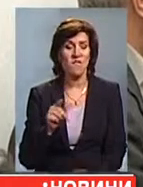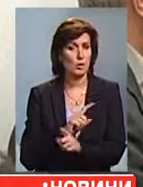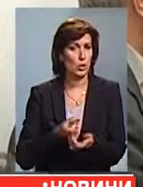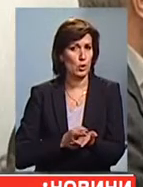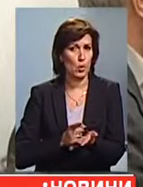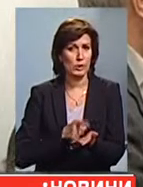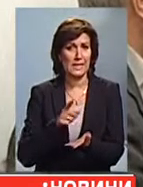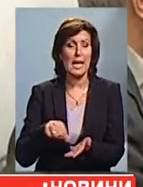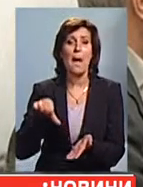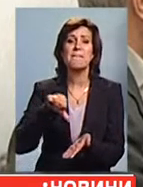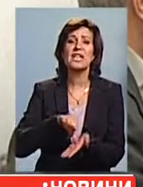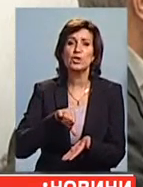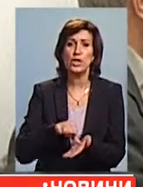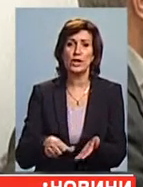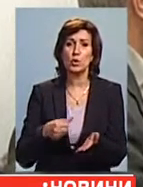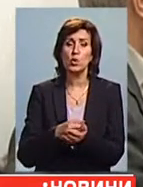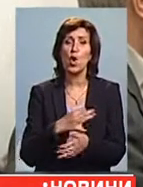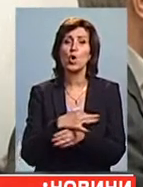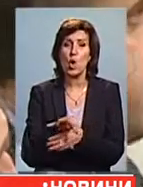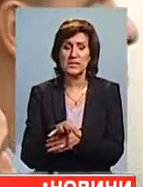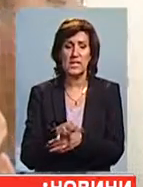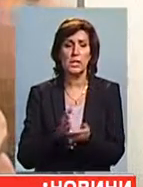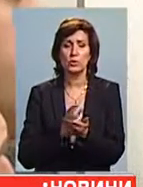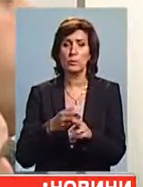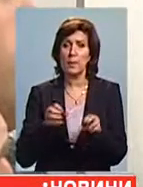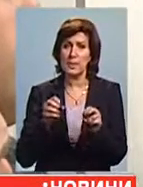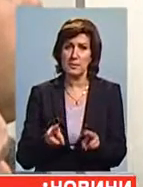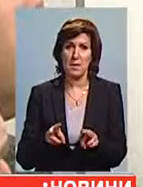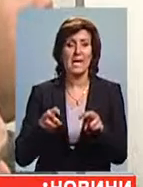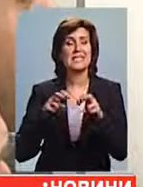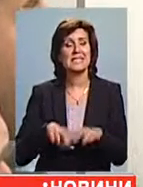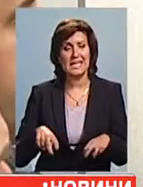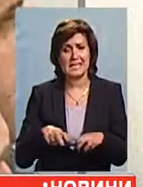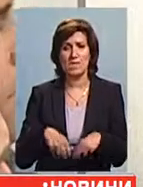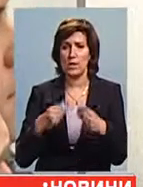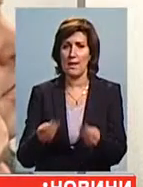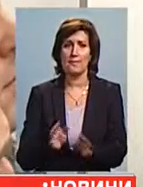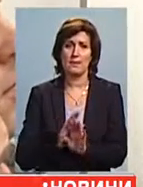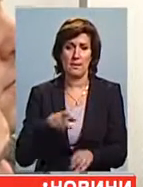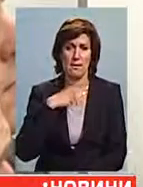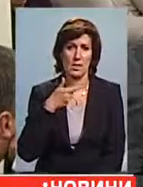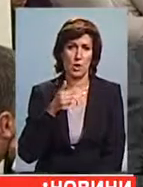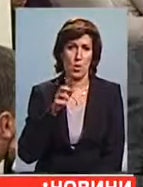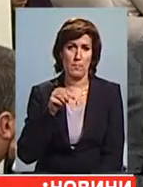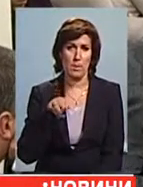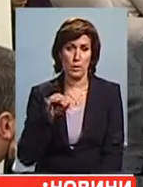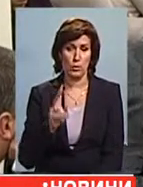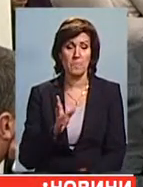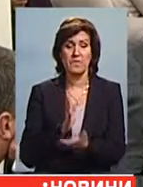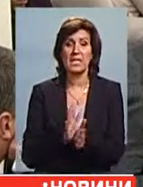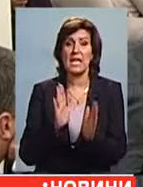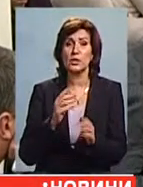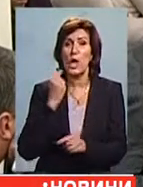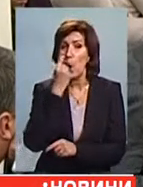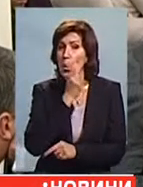жодних доказів їх причетності до розстрілів Служба безпеки слідству не надала, каже Горбатюк. Є